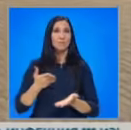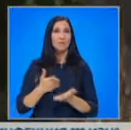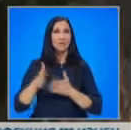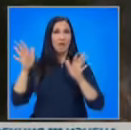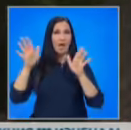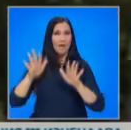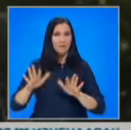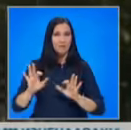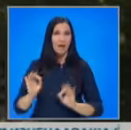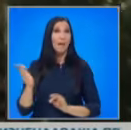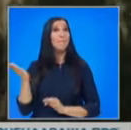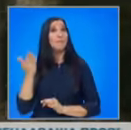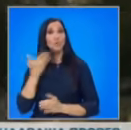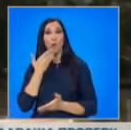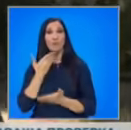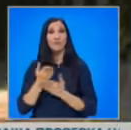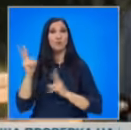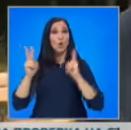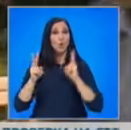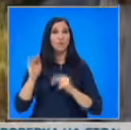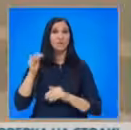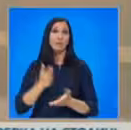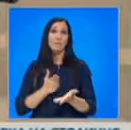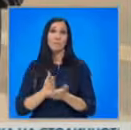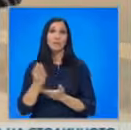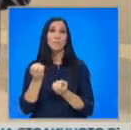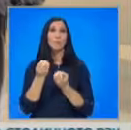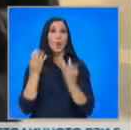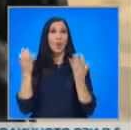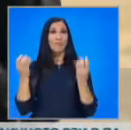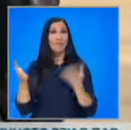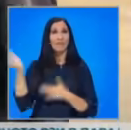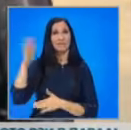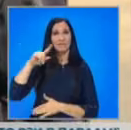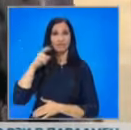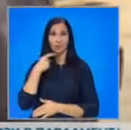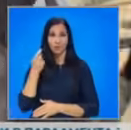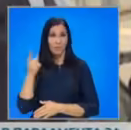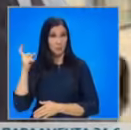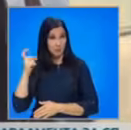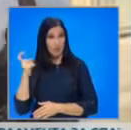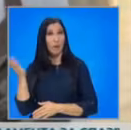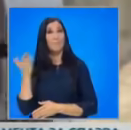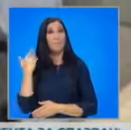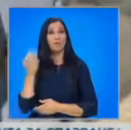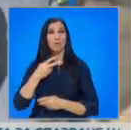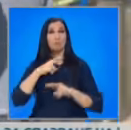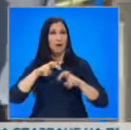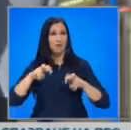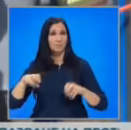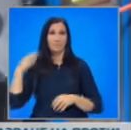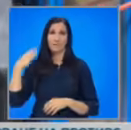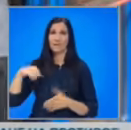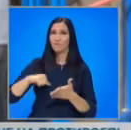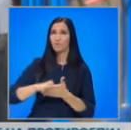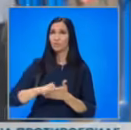есента. Така беше обявено, че конгресът ще бъде през пролета на следващата година. По сигнала вече беше разпитан президента на